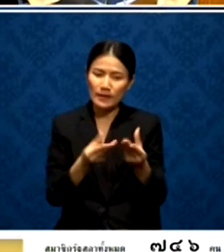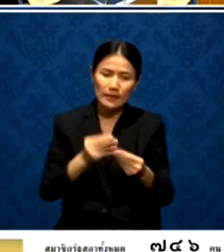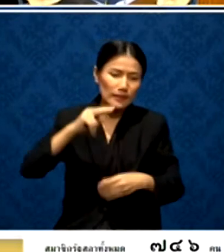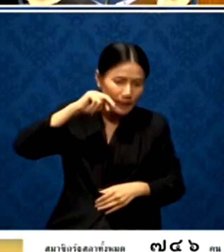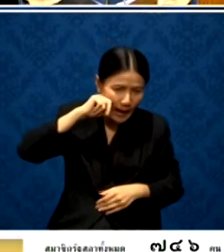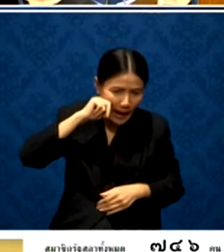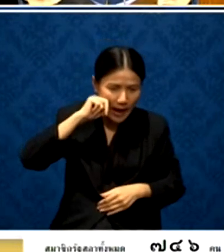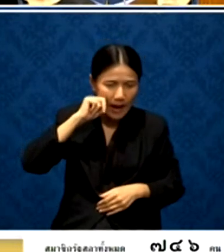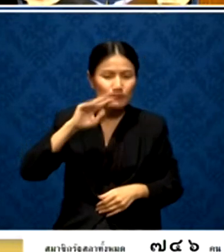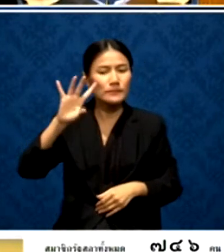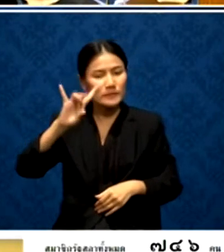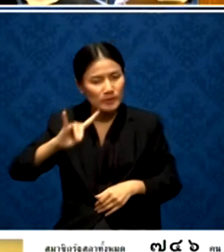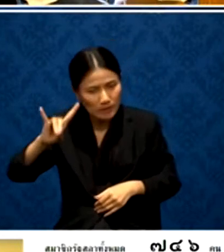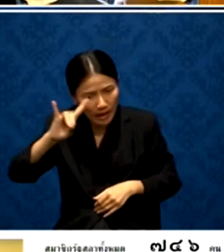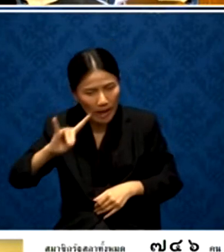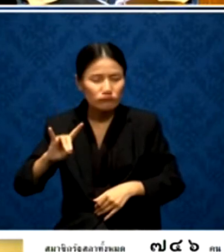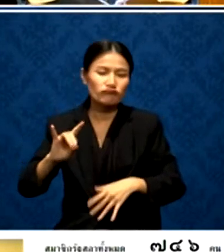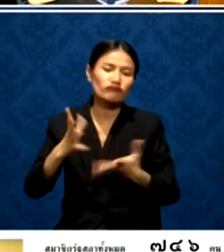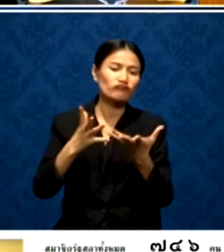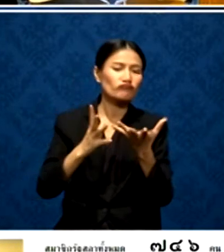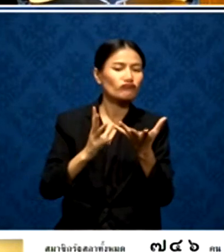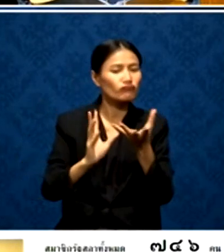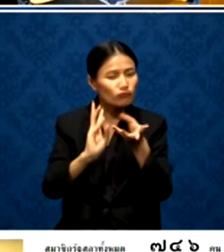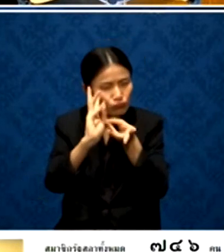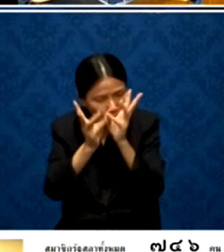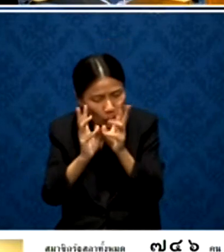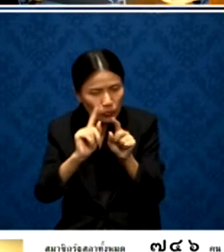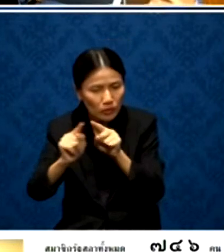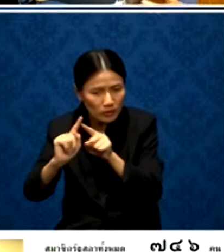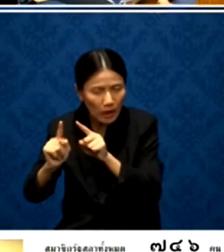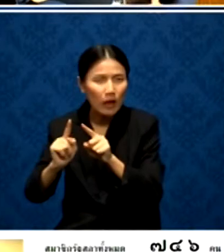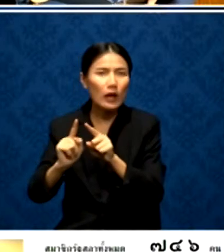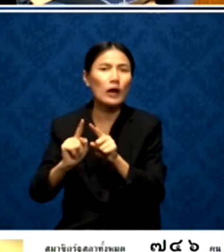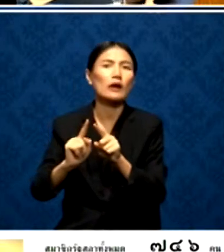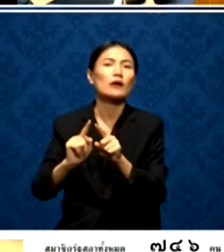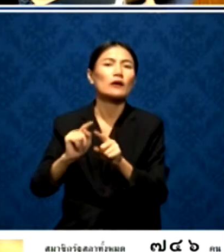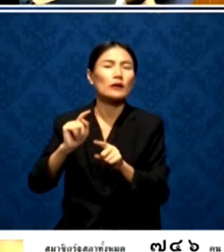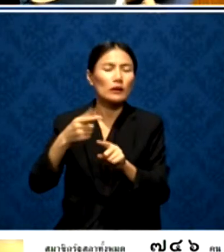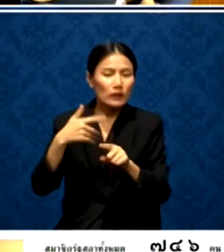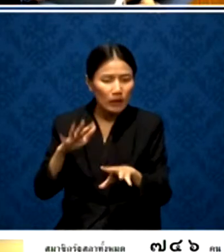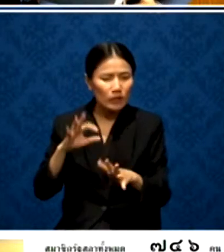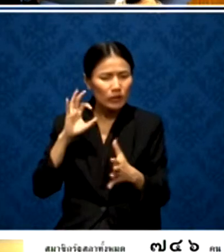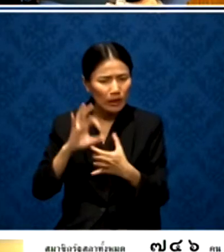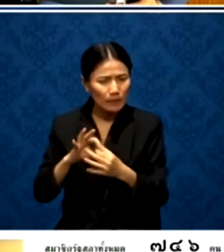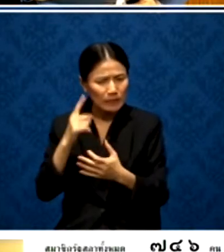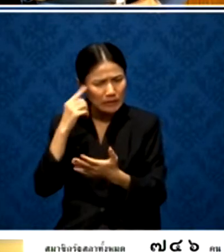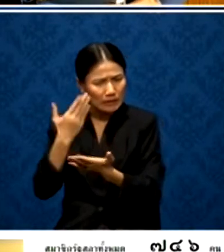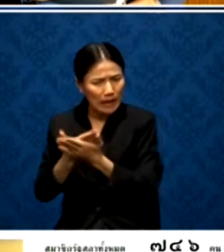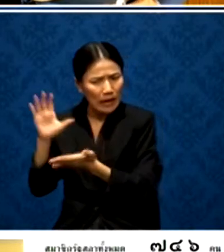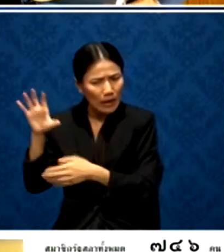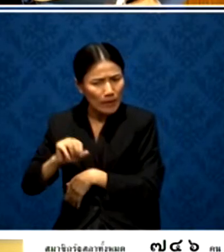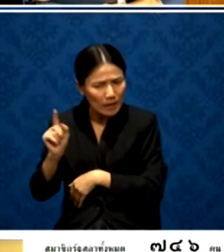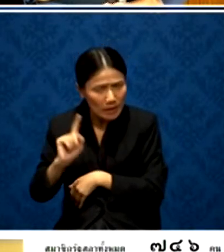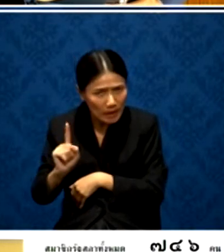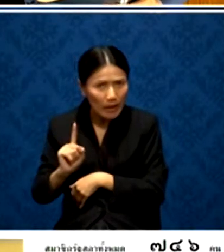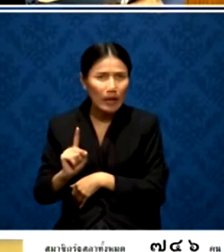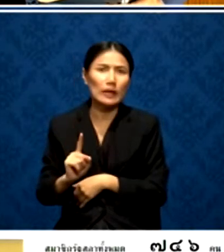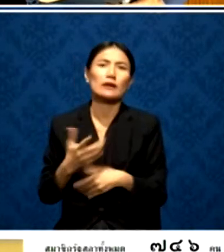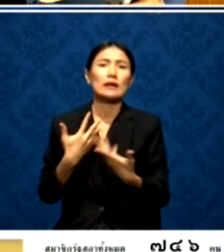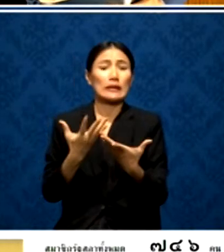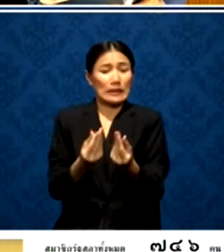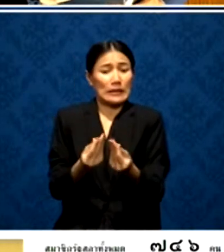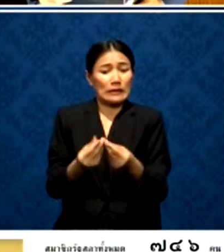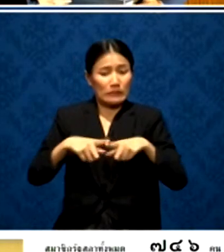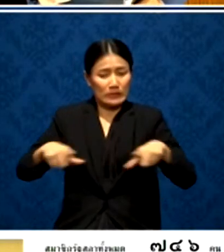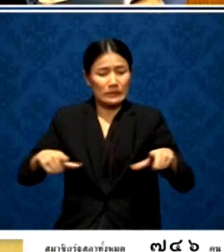ตว์กลไกราคาแหล่งเงินทุนนวัตกรรมและกรรมสิทธิ์ที่ดินของการเกษตรกรผู้ปลูกพืช